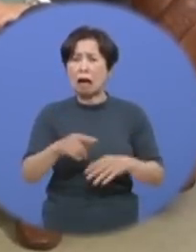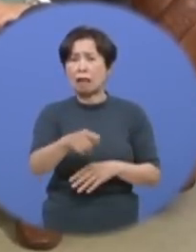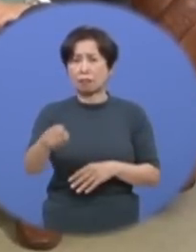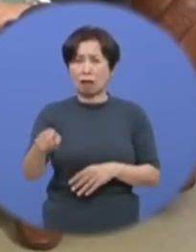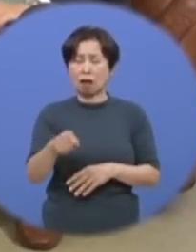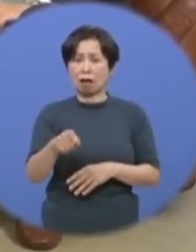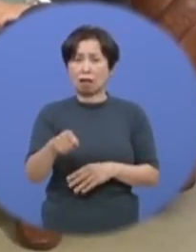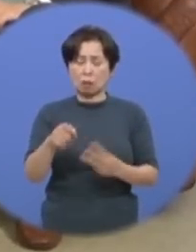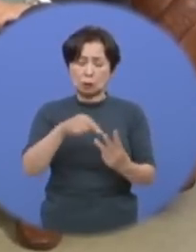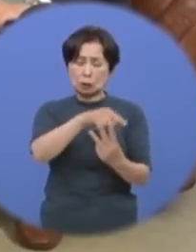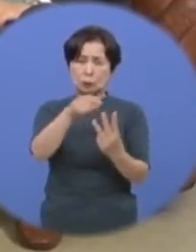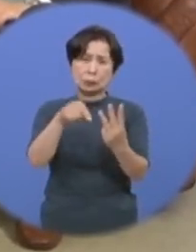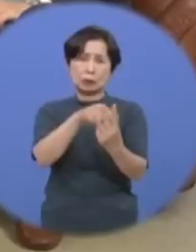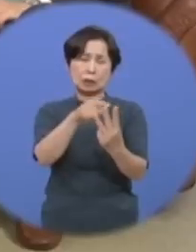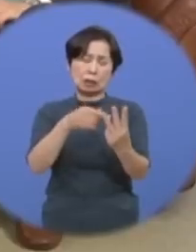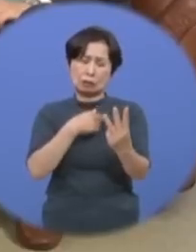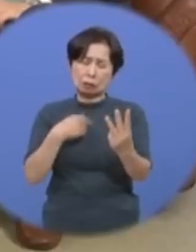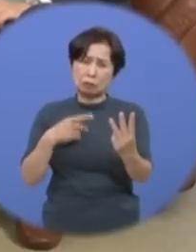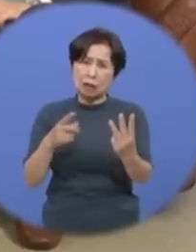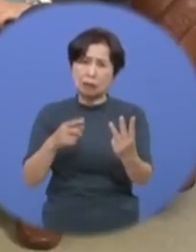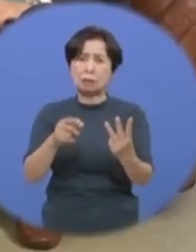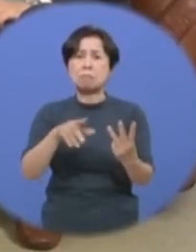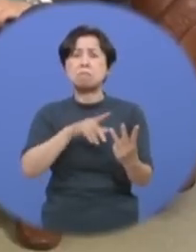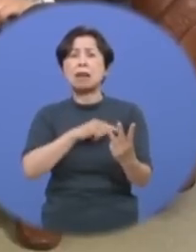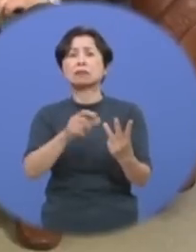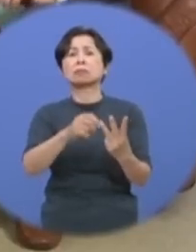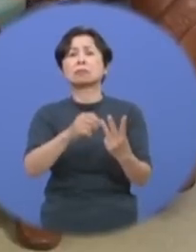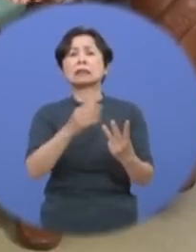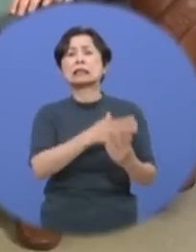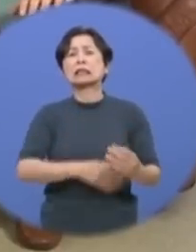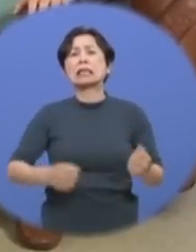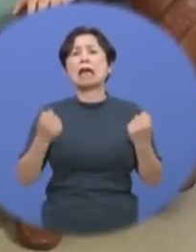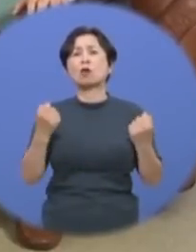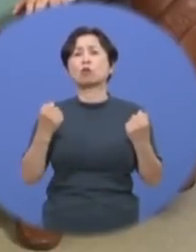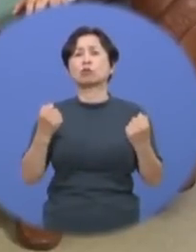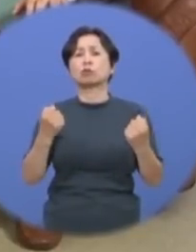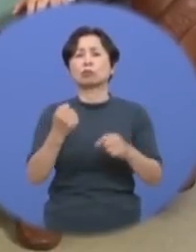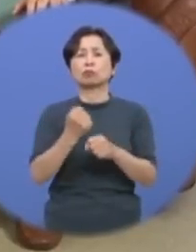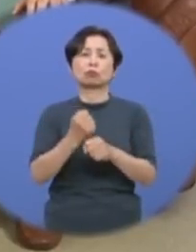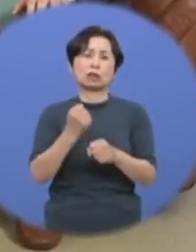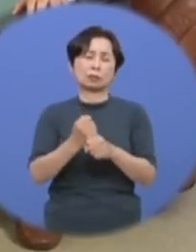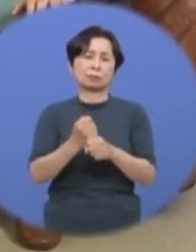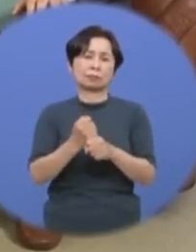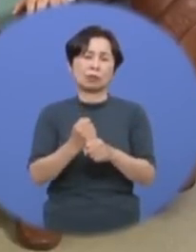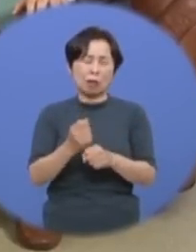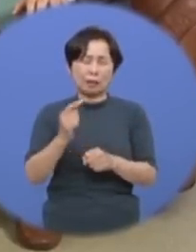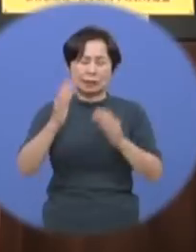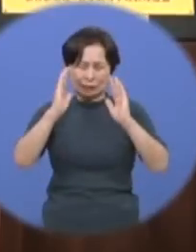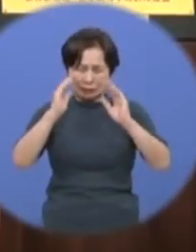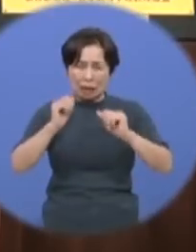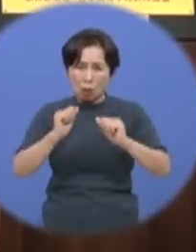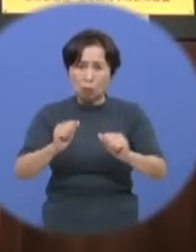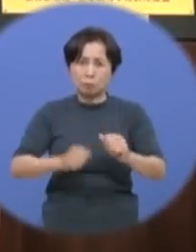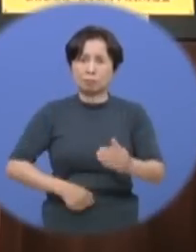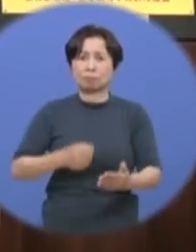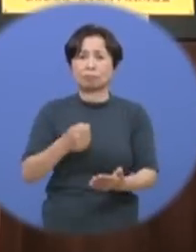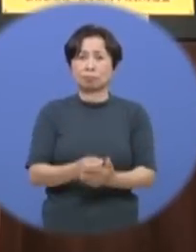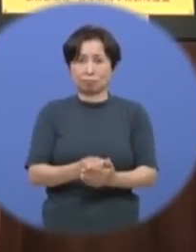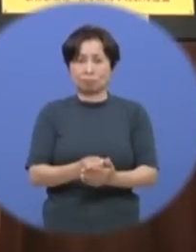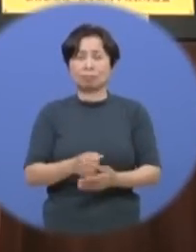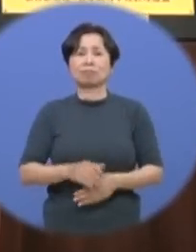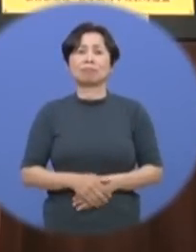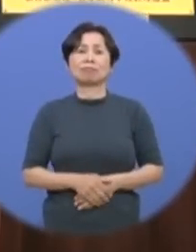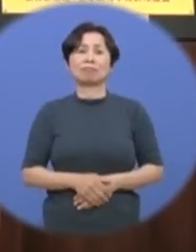で何ができるかちたら体力しかなかったんだから体力づくり惜しまずしっかりやろうでこの